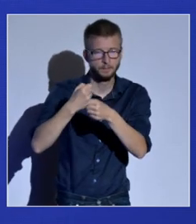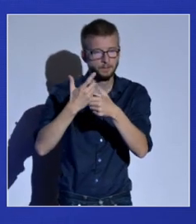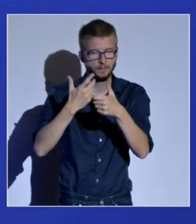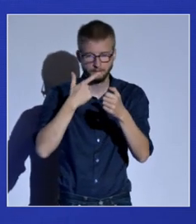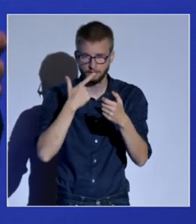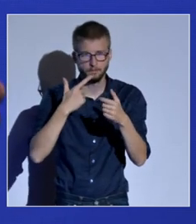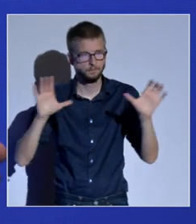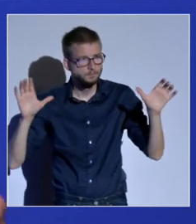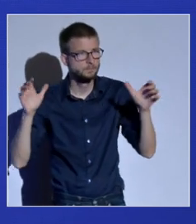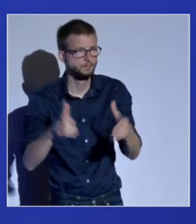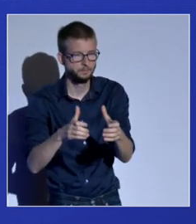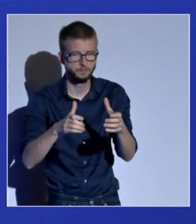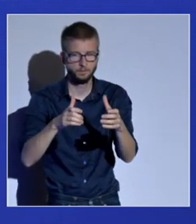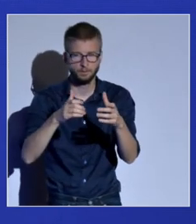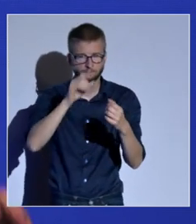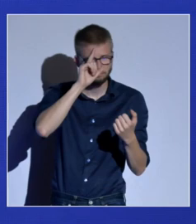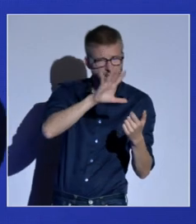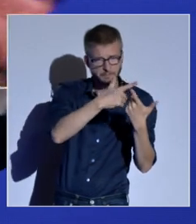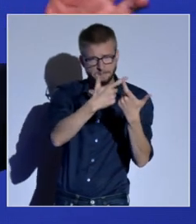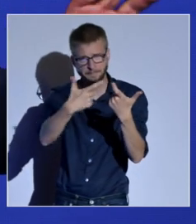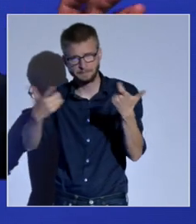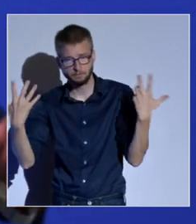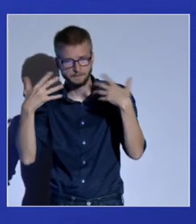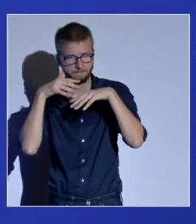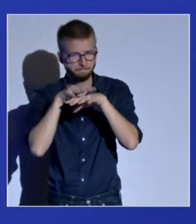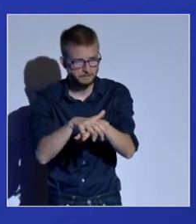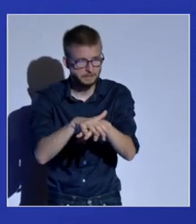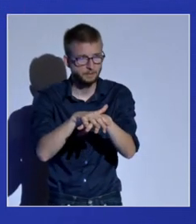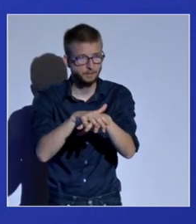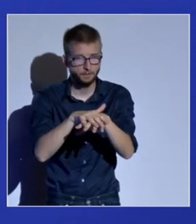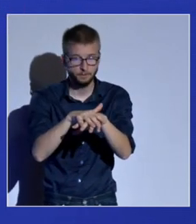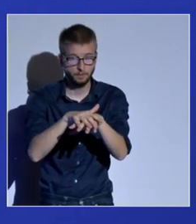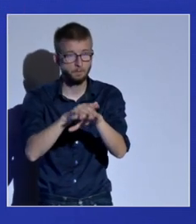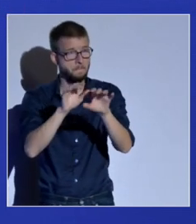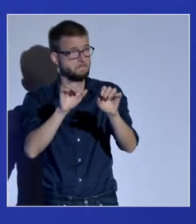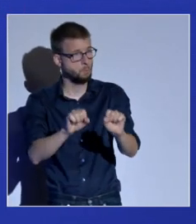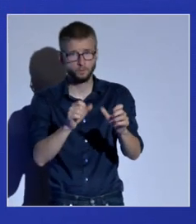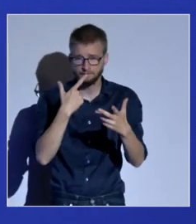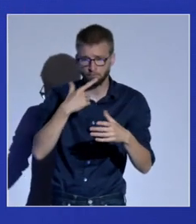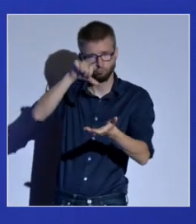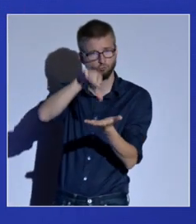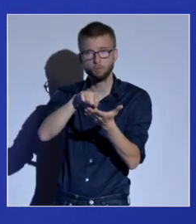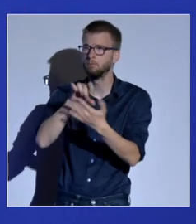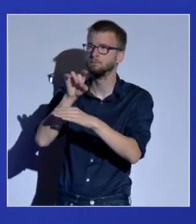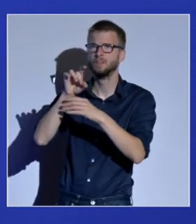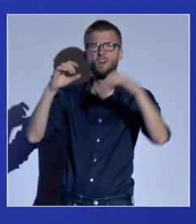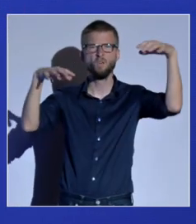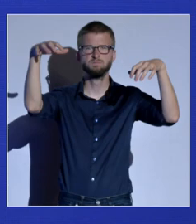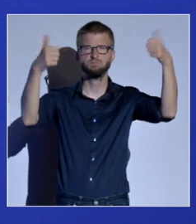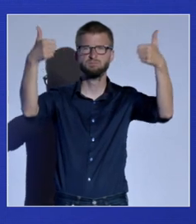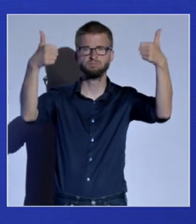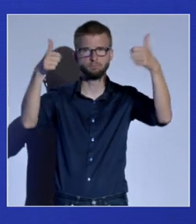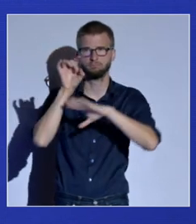du pluralisme par l'existence d'un centre qui refuse la bipolarisation, que nous avons réussi à rendre, je crois, à